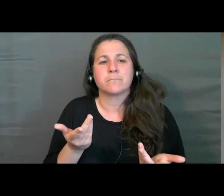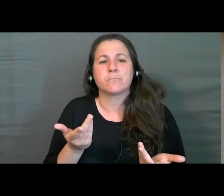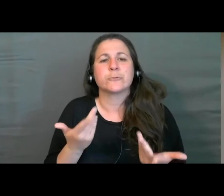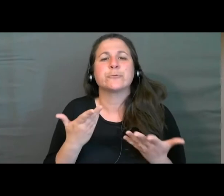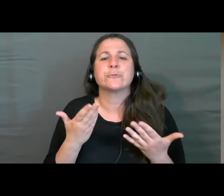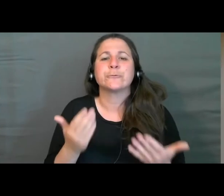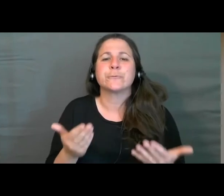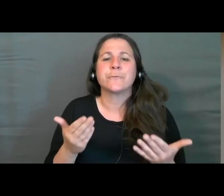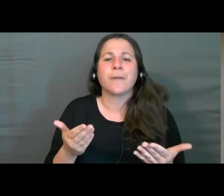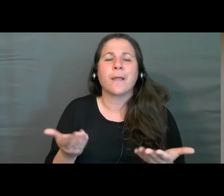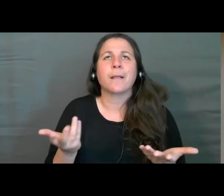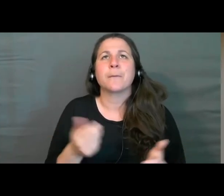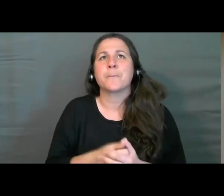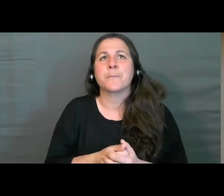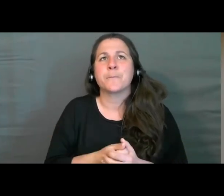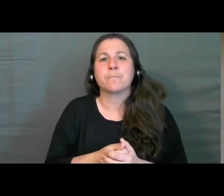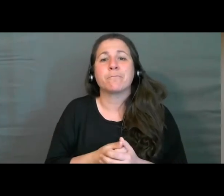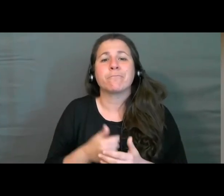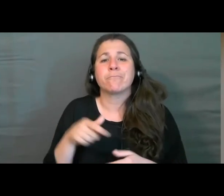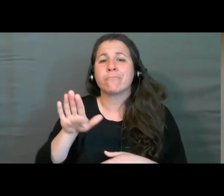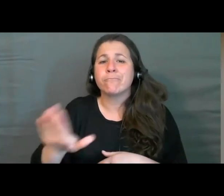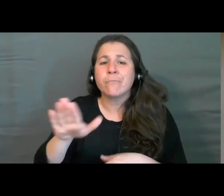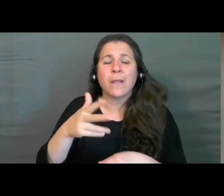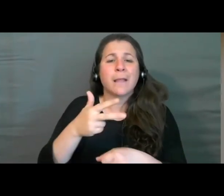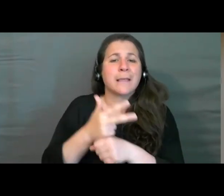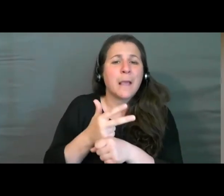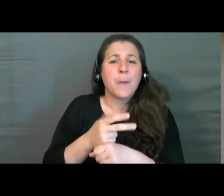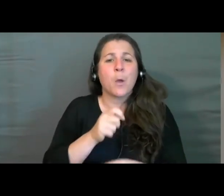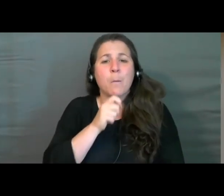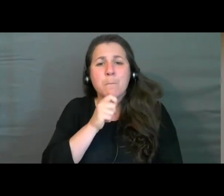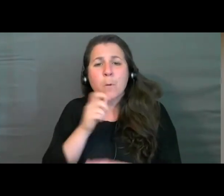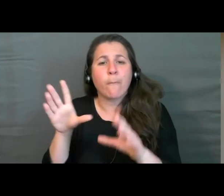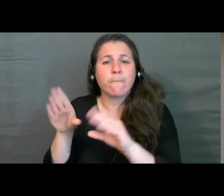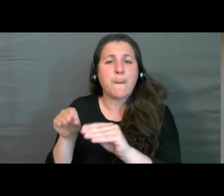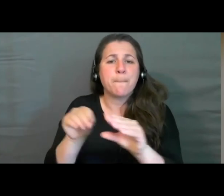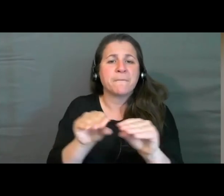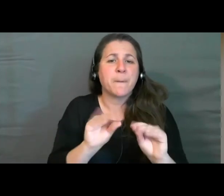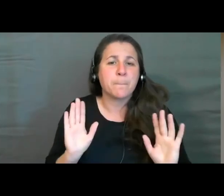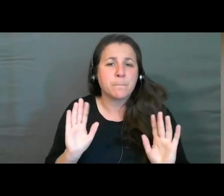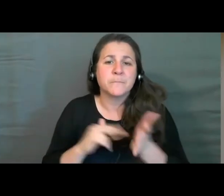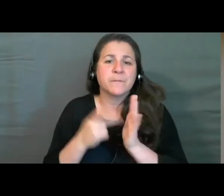temps, vos caméras et vos micros seront fermés. Donc, ça, c'est important.